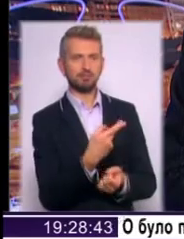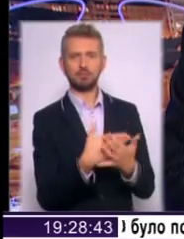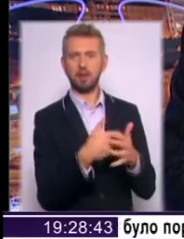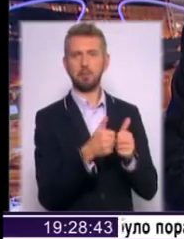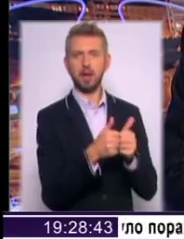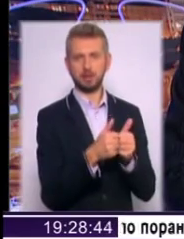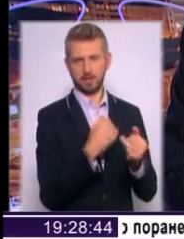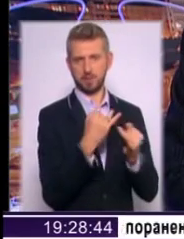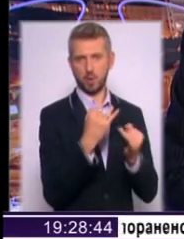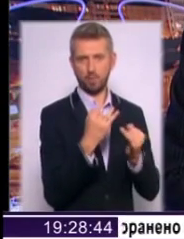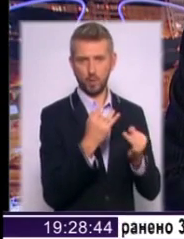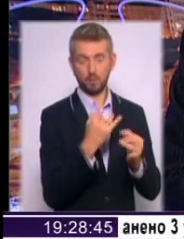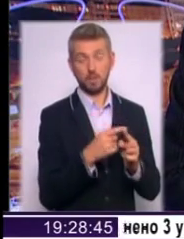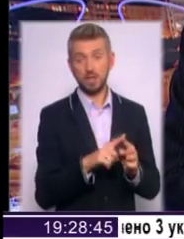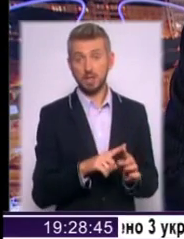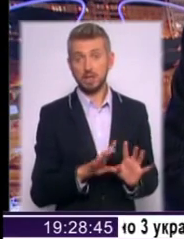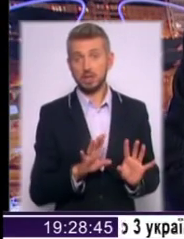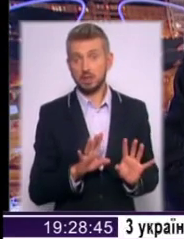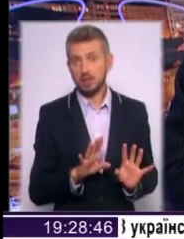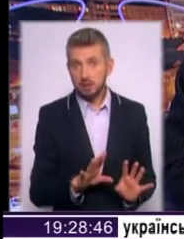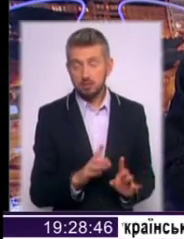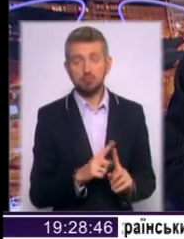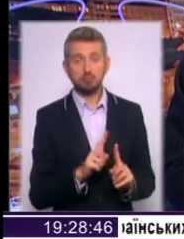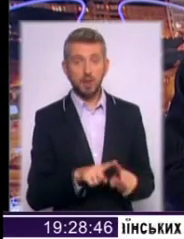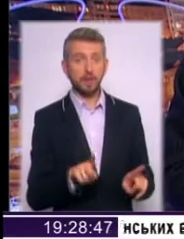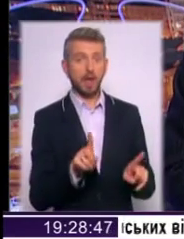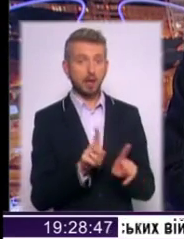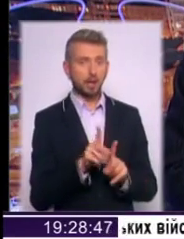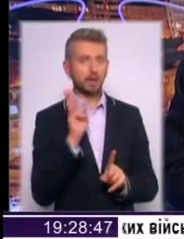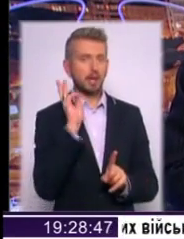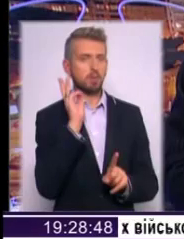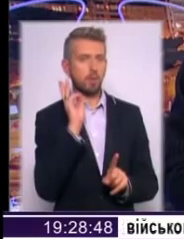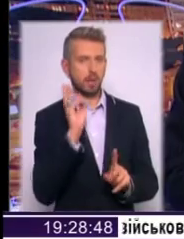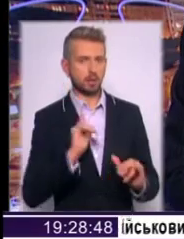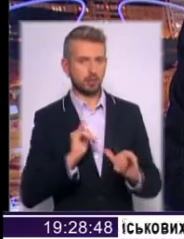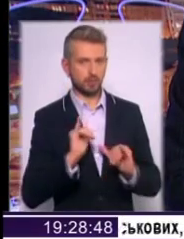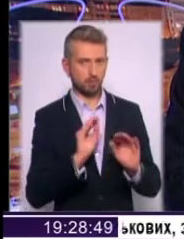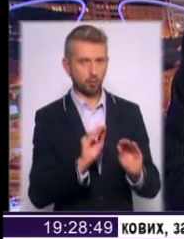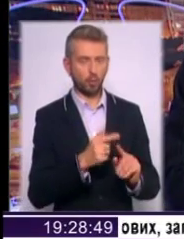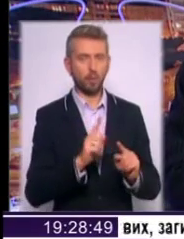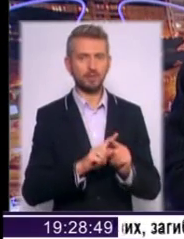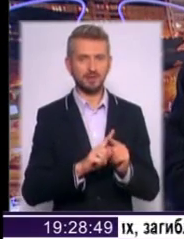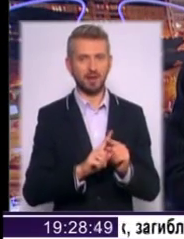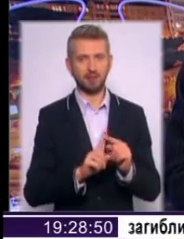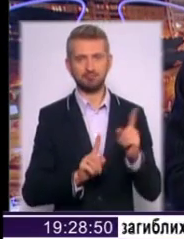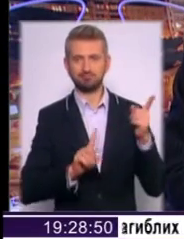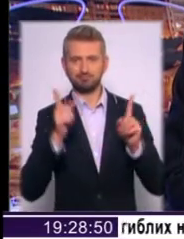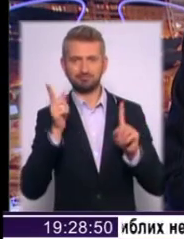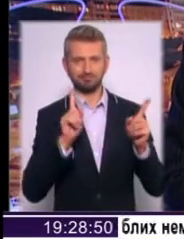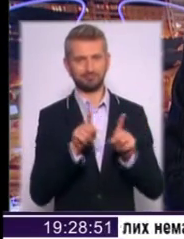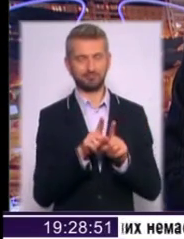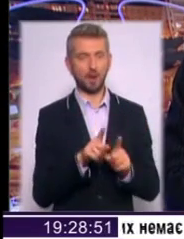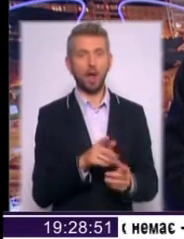переговорів. Це, власне кажучи, це такий дипломатичний протокол, це мова жестів. Так. Але є речі, які ви